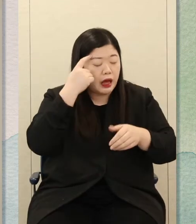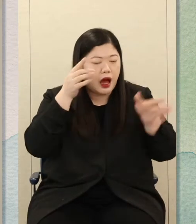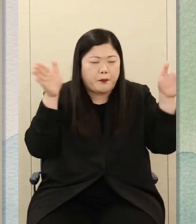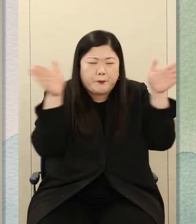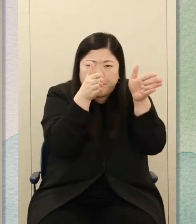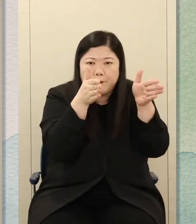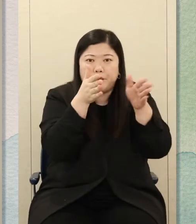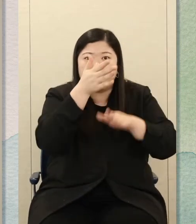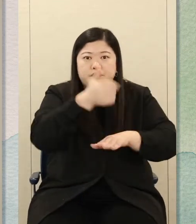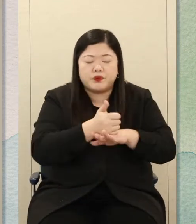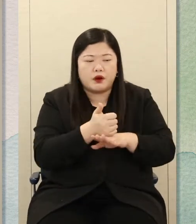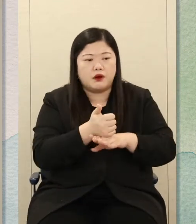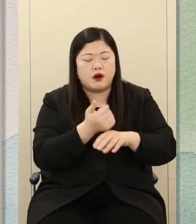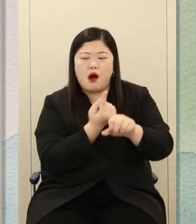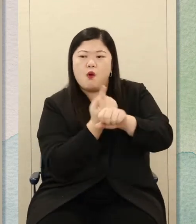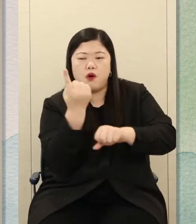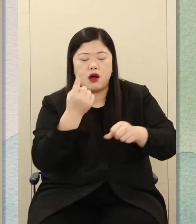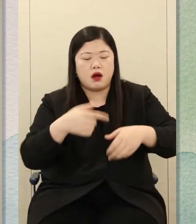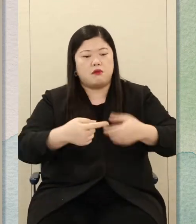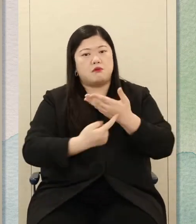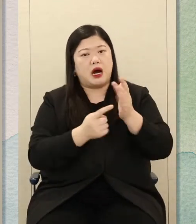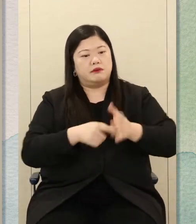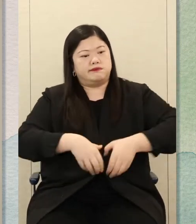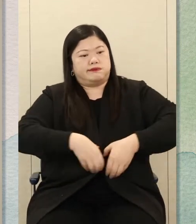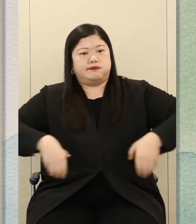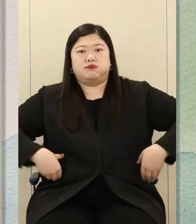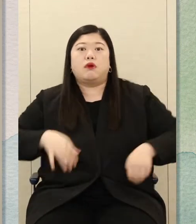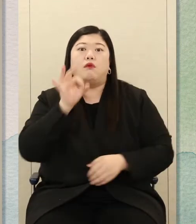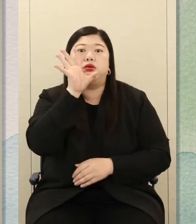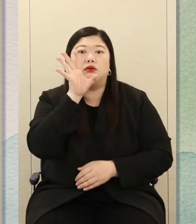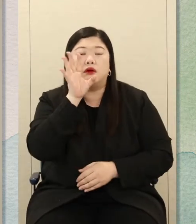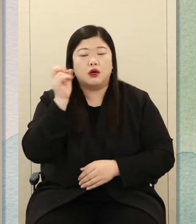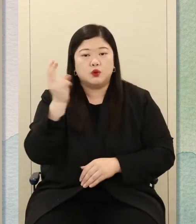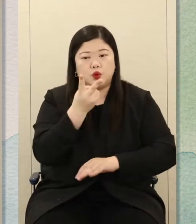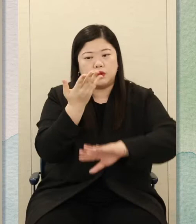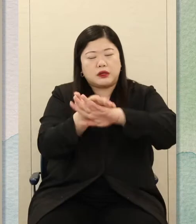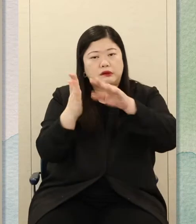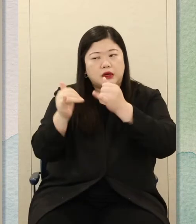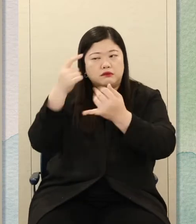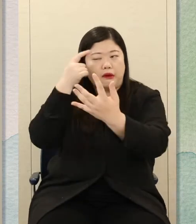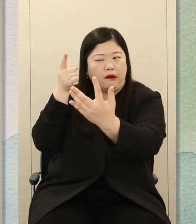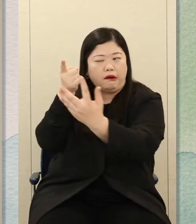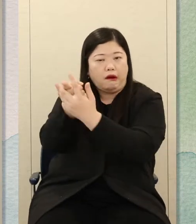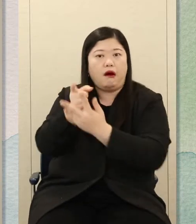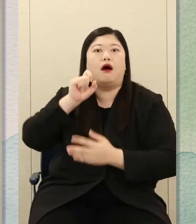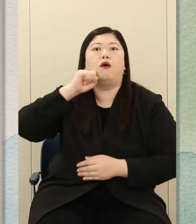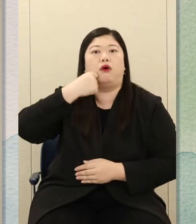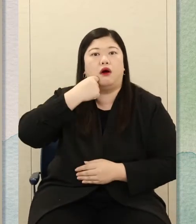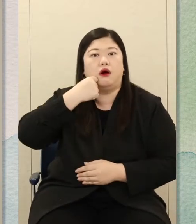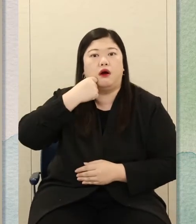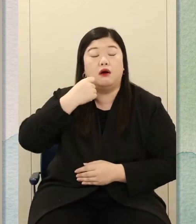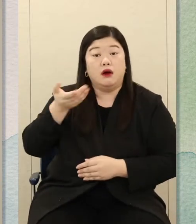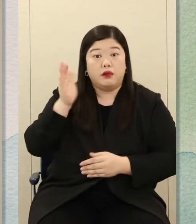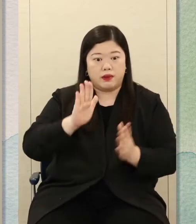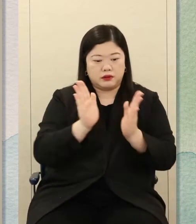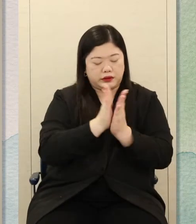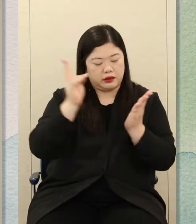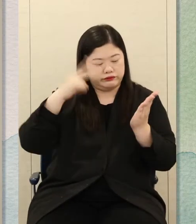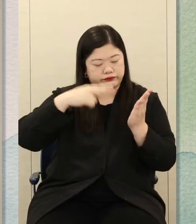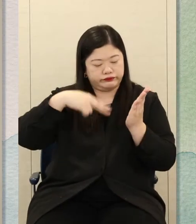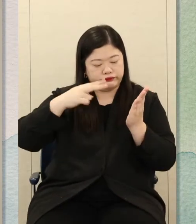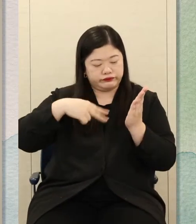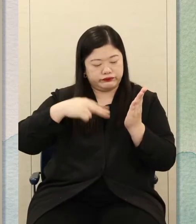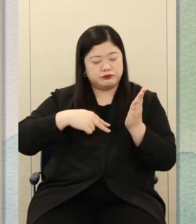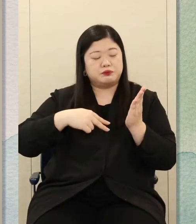그러면 그와 반대로 다른 사람의 생각을 널리 공유하는 그런